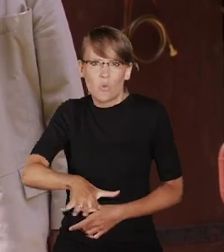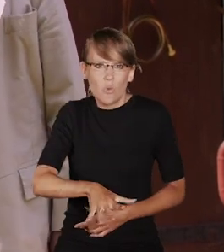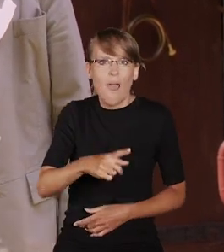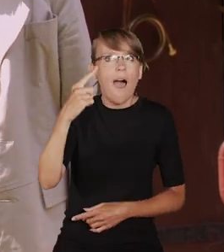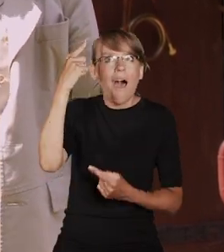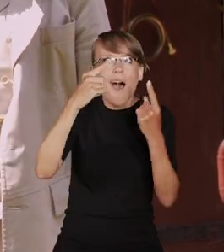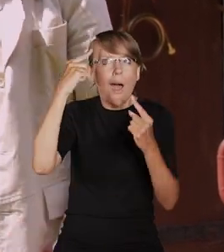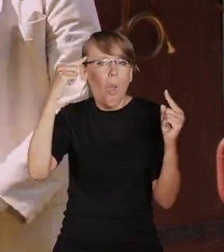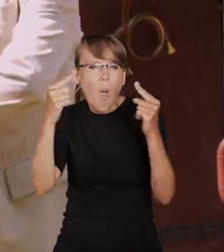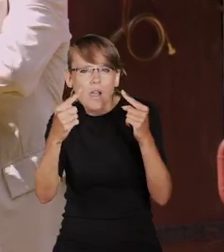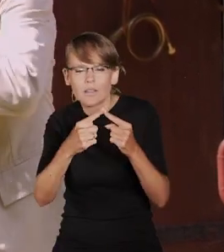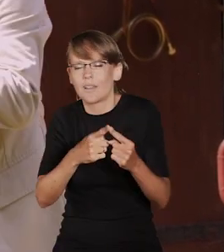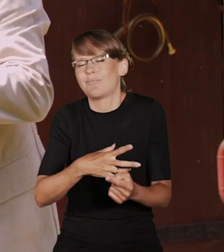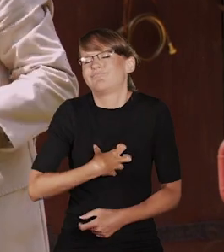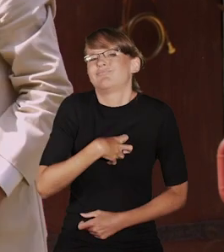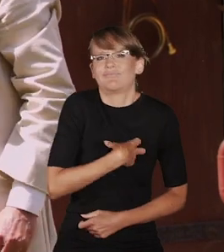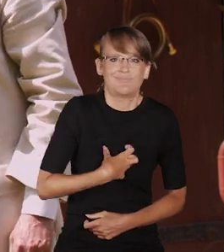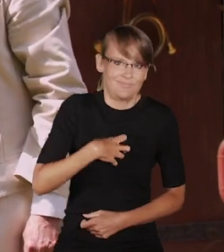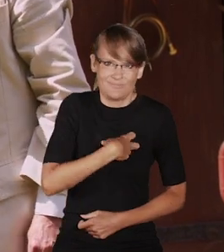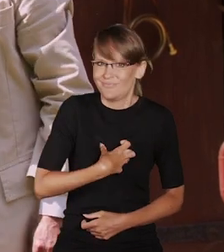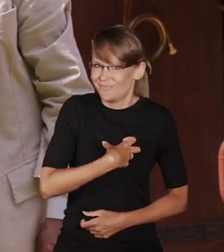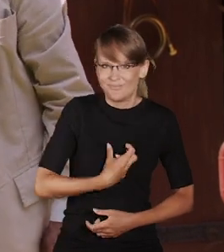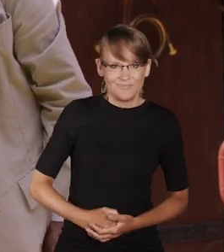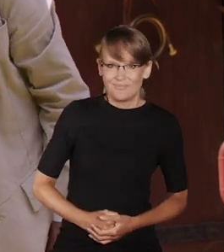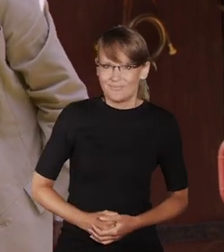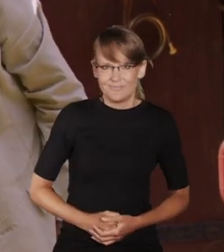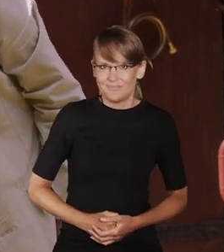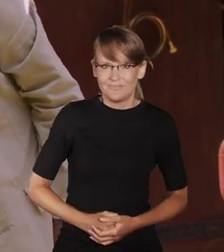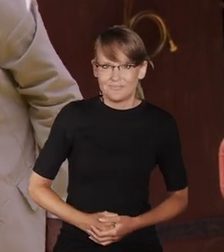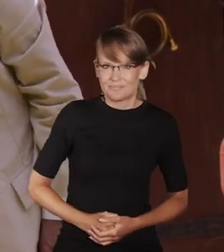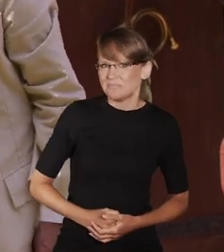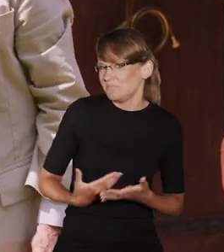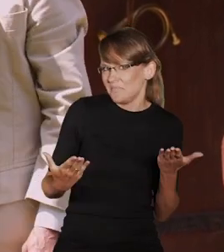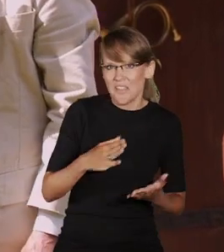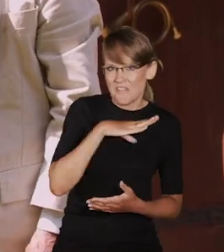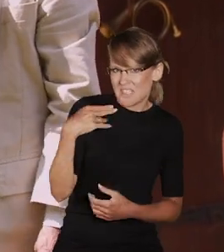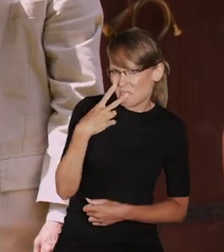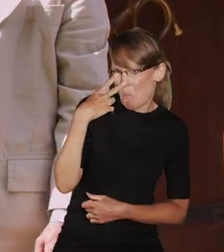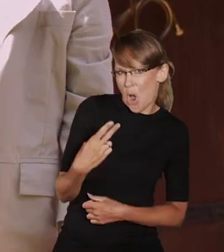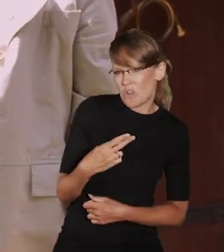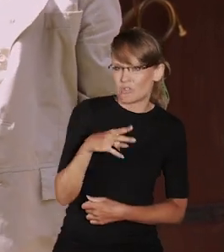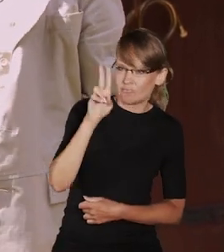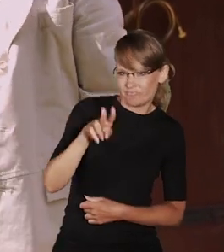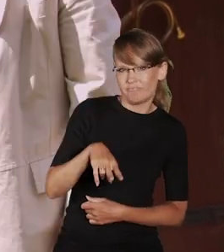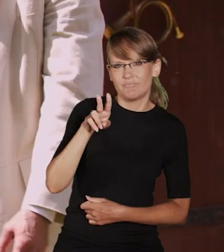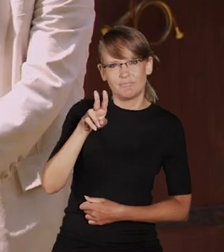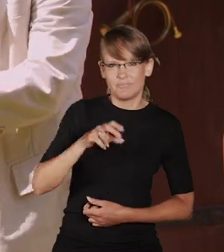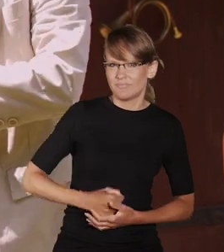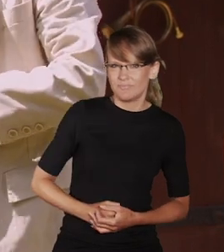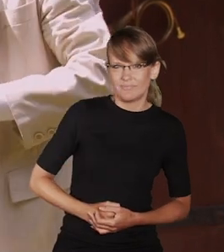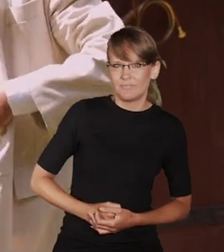plotkarki, kłamczuchy do szpiku kości, puste małostkowe okrutnice. Logika?